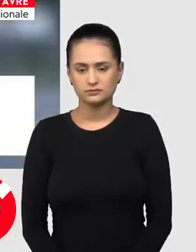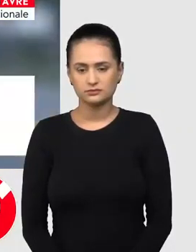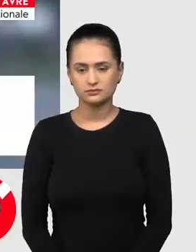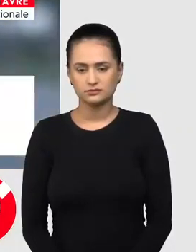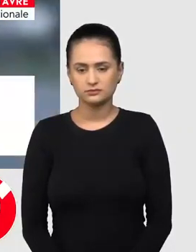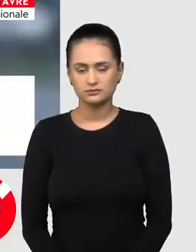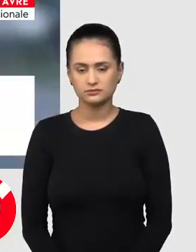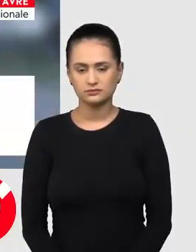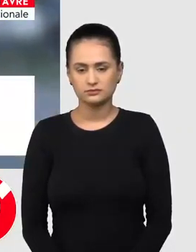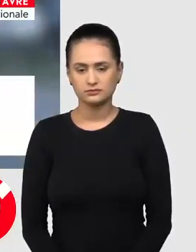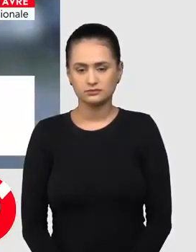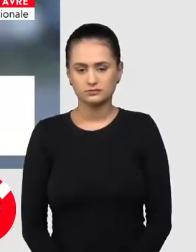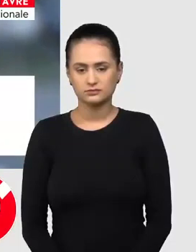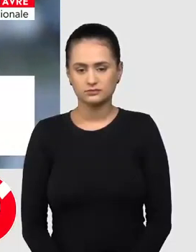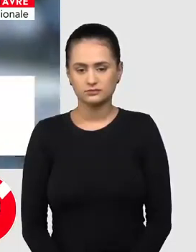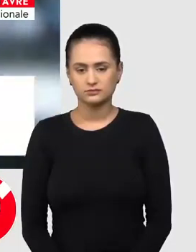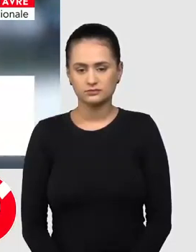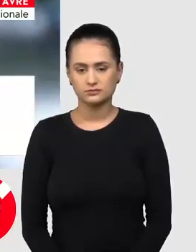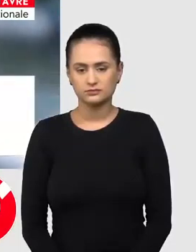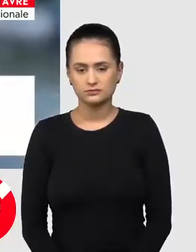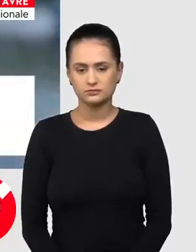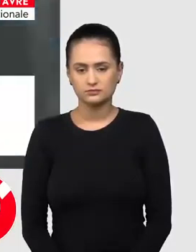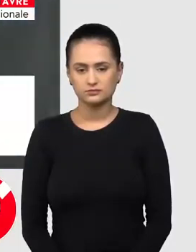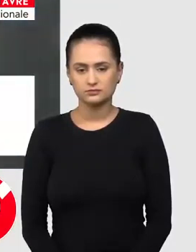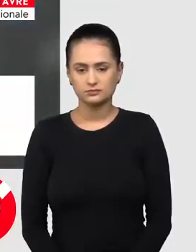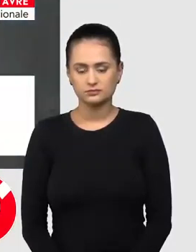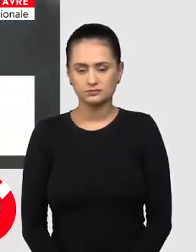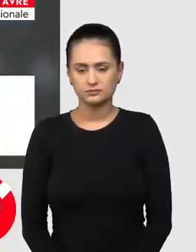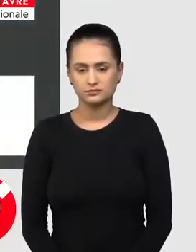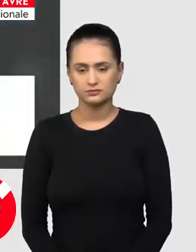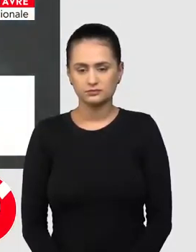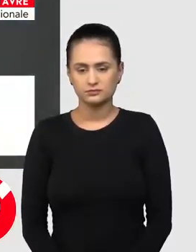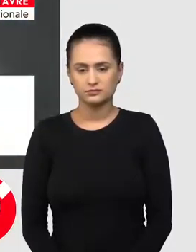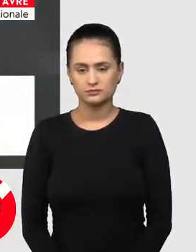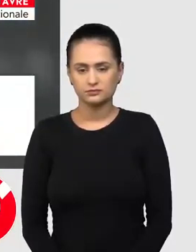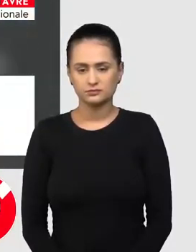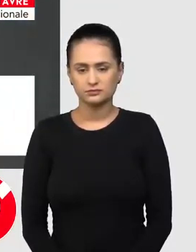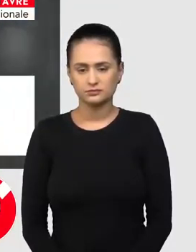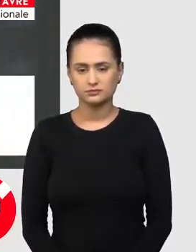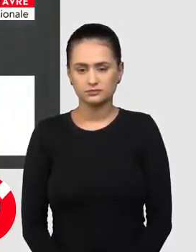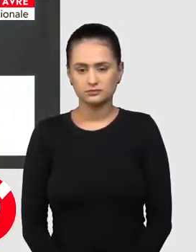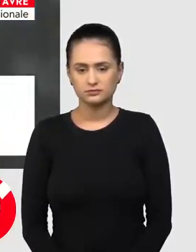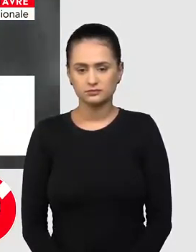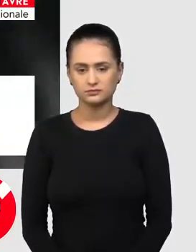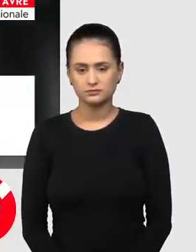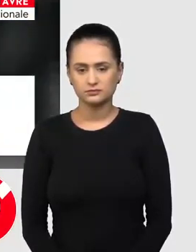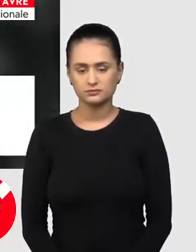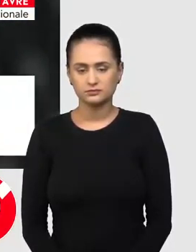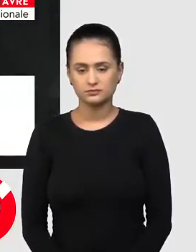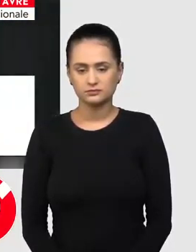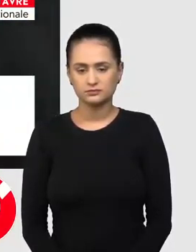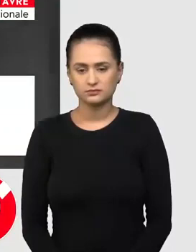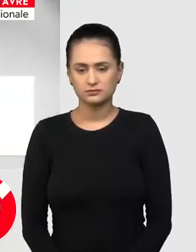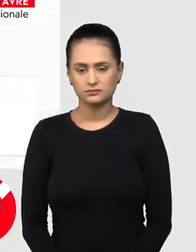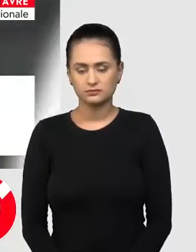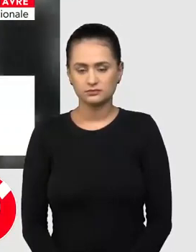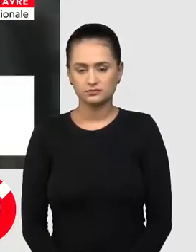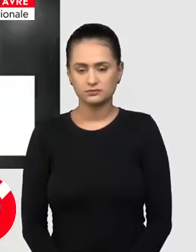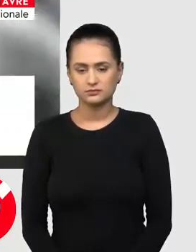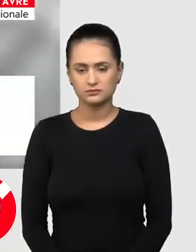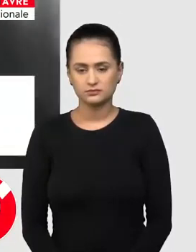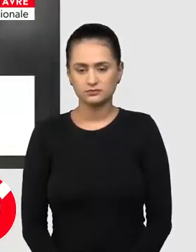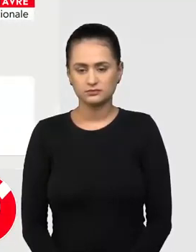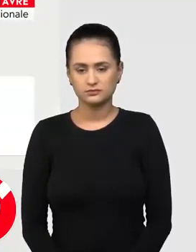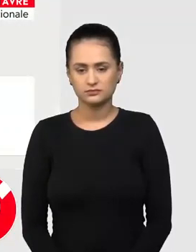începuse discursul Xi Jinping cu chestiunea COVID-ului și știm că această chestiune a